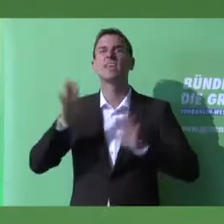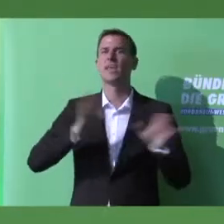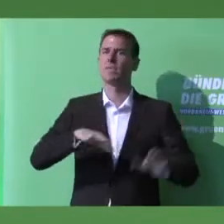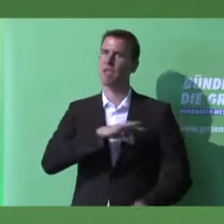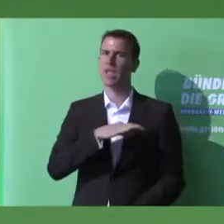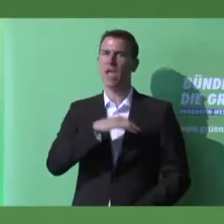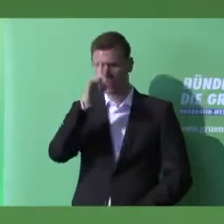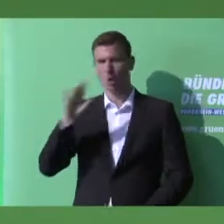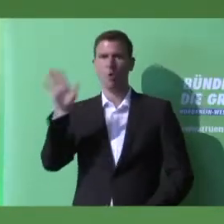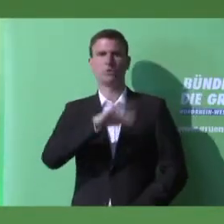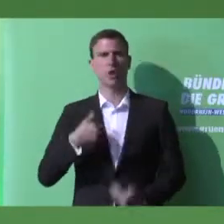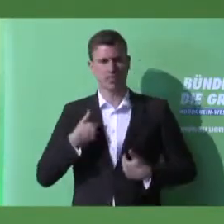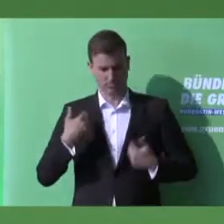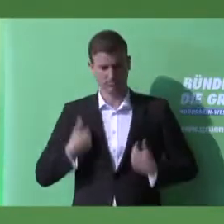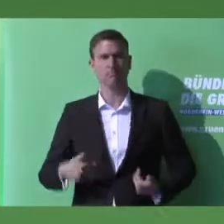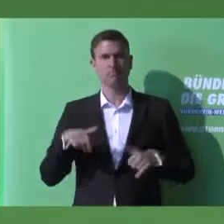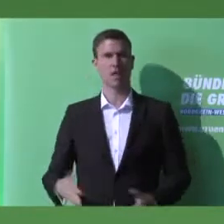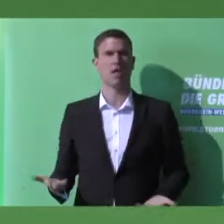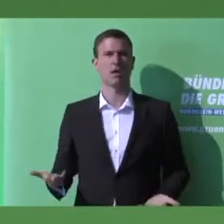Deutschland.